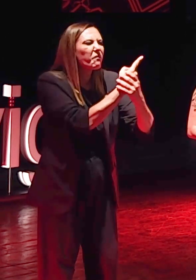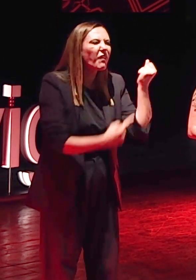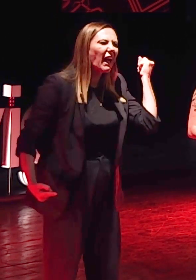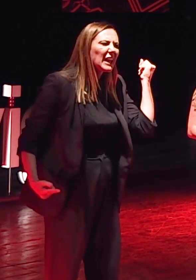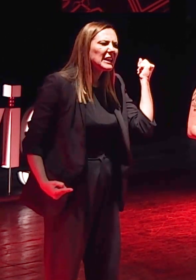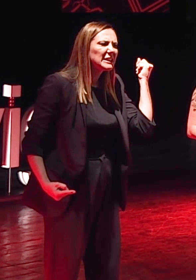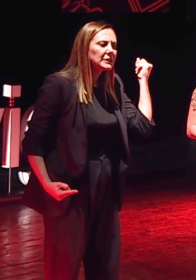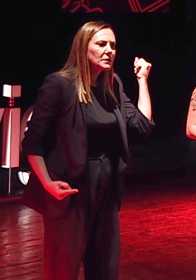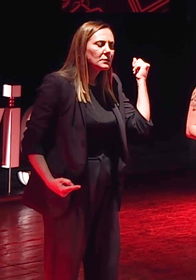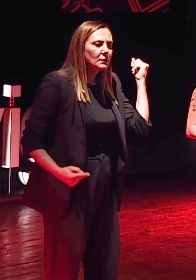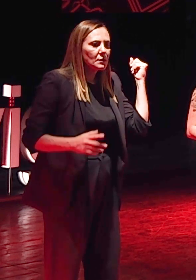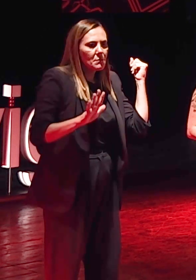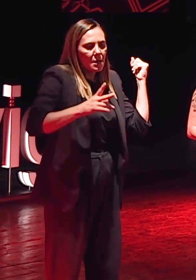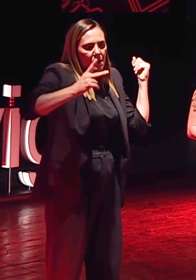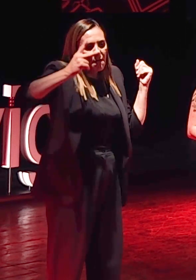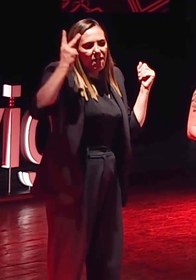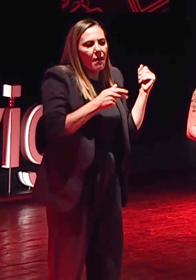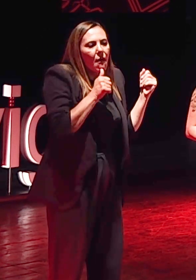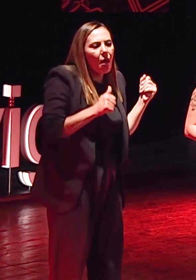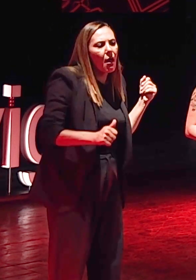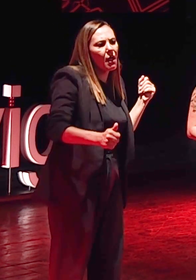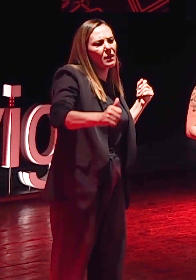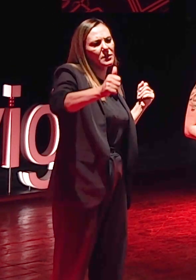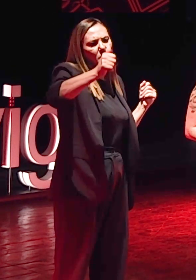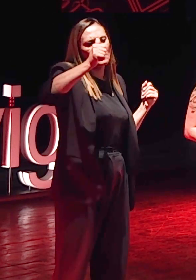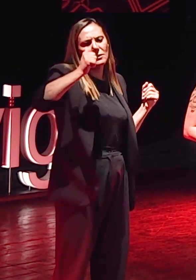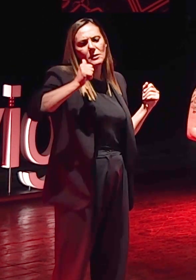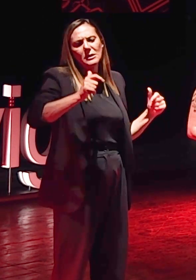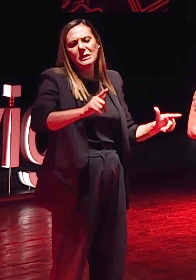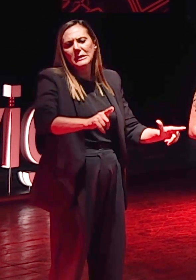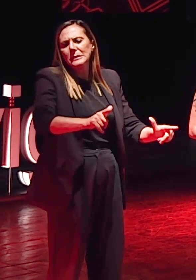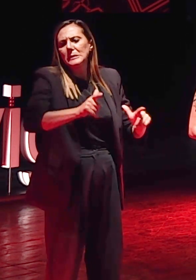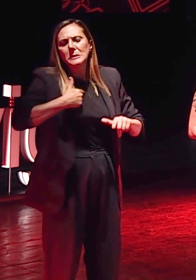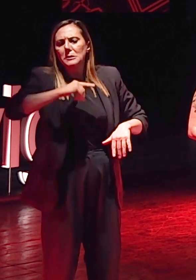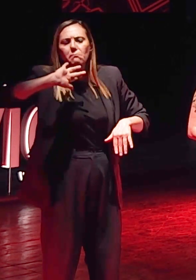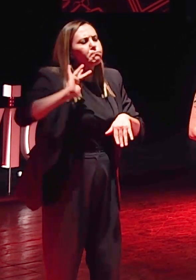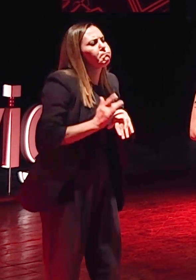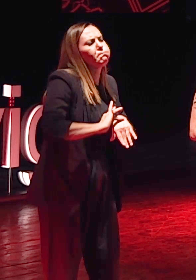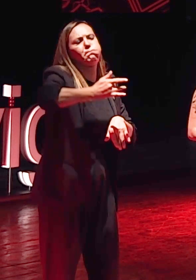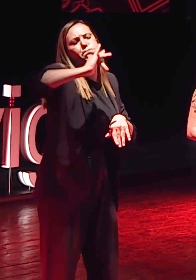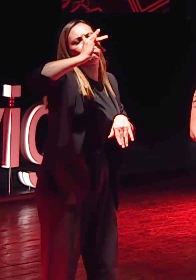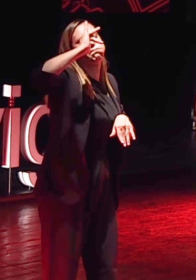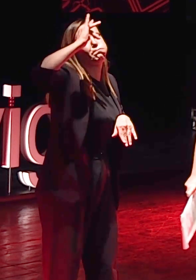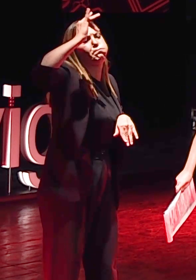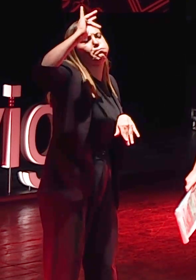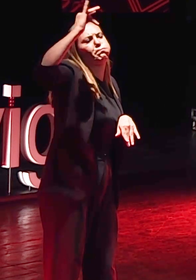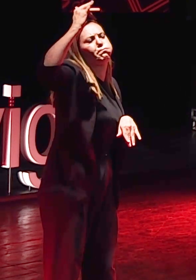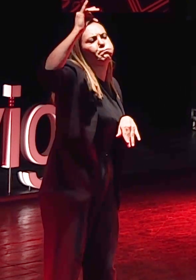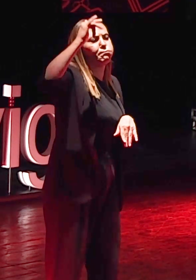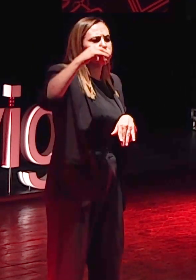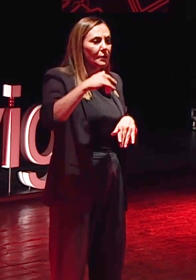che proprio L'anno scorso mi ha veramente tanto infastidito è stato questo a